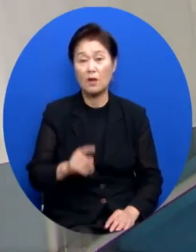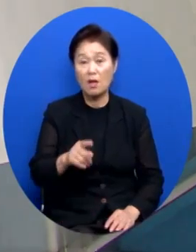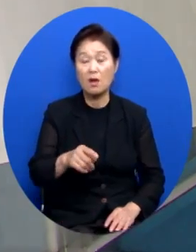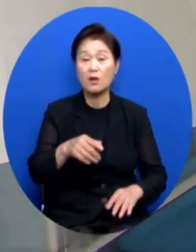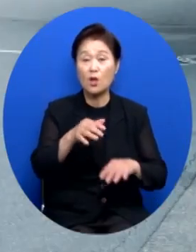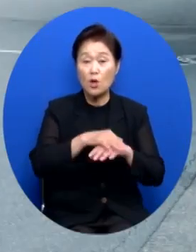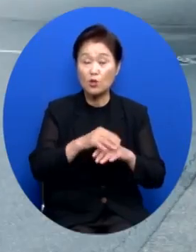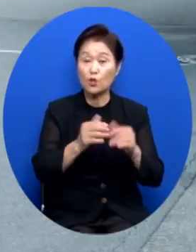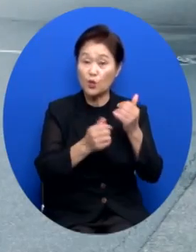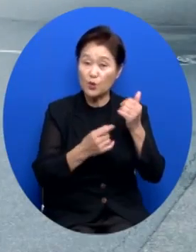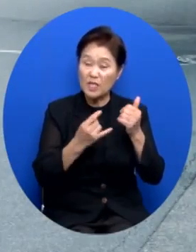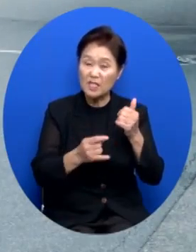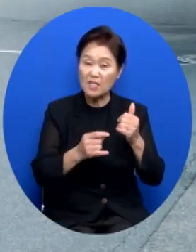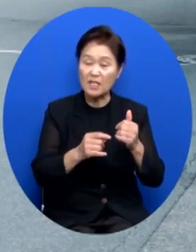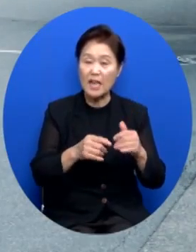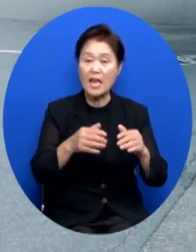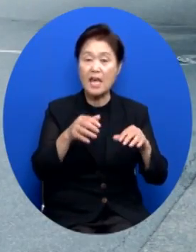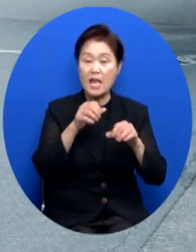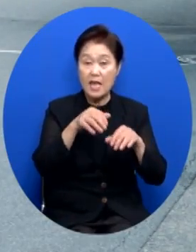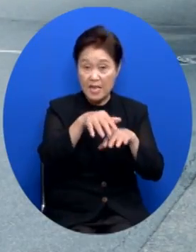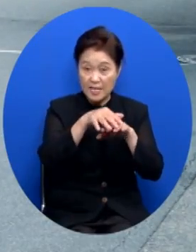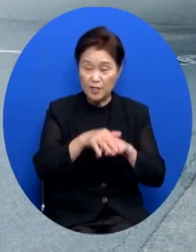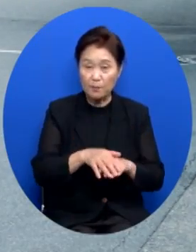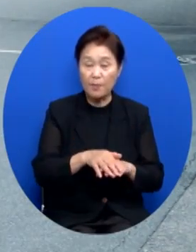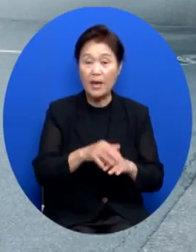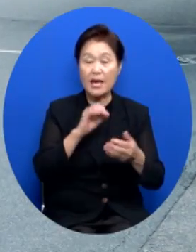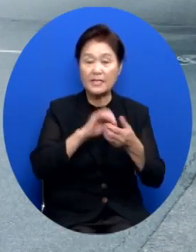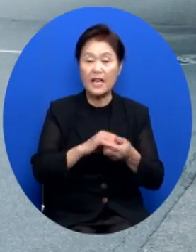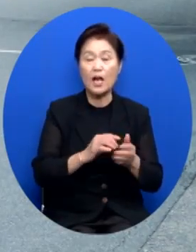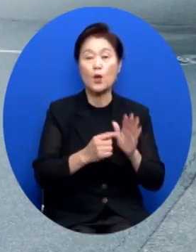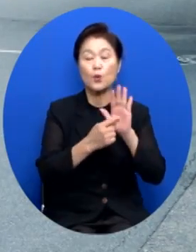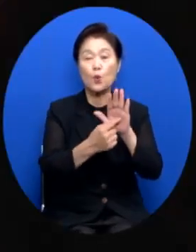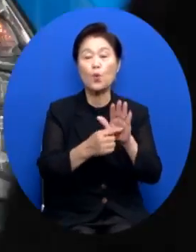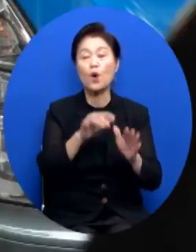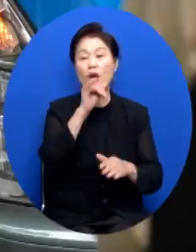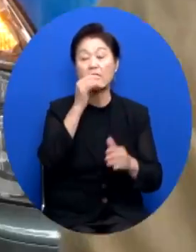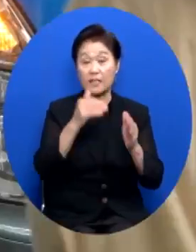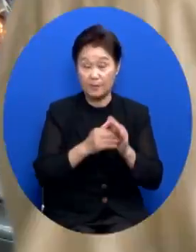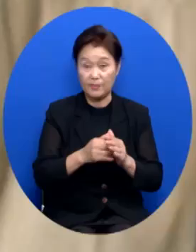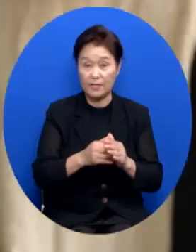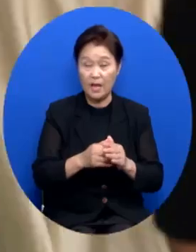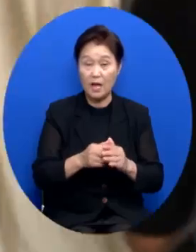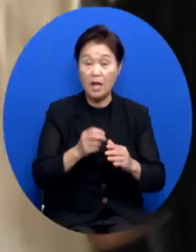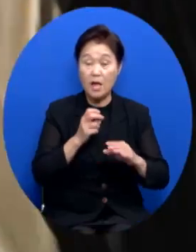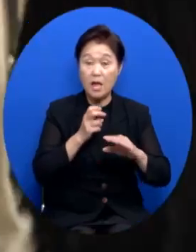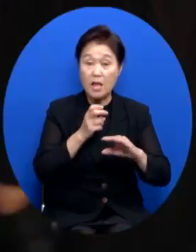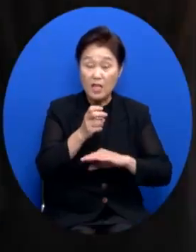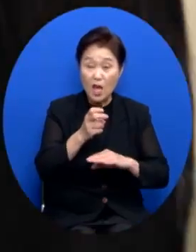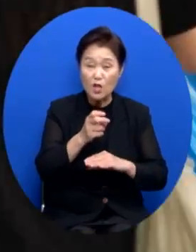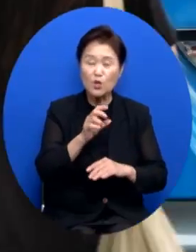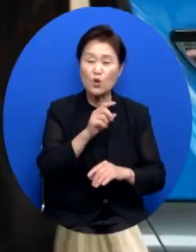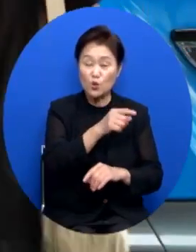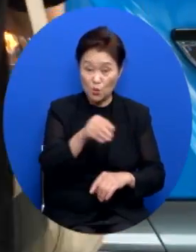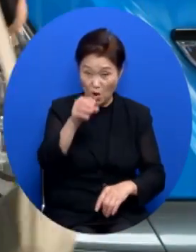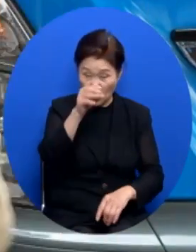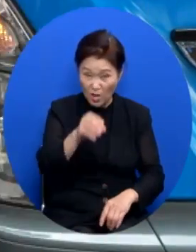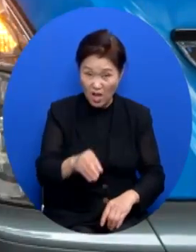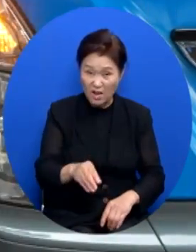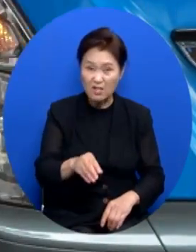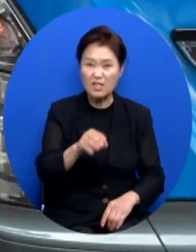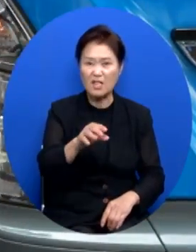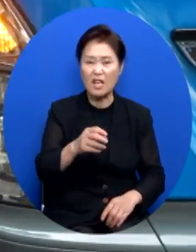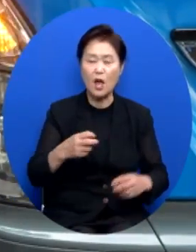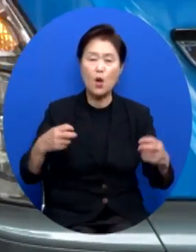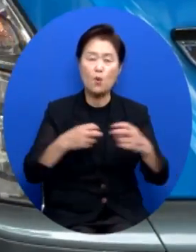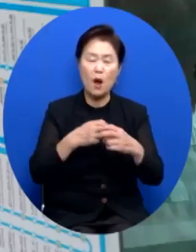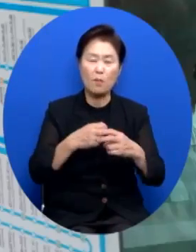개최 전 집회 제한 통고를 내렸습니다. 집회 신고한 대중교통 전용지구 중앙로 4거리에서 반월당 4거리 왕복